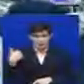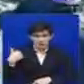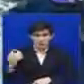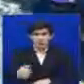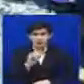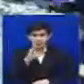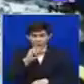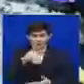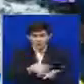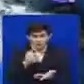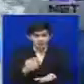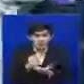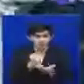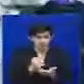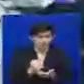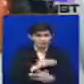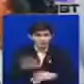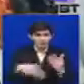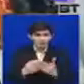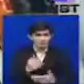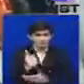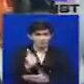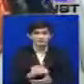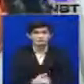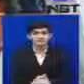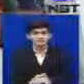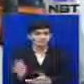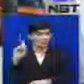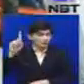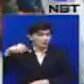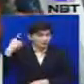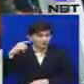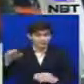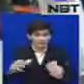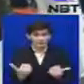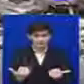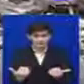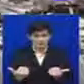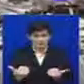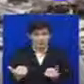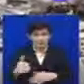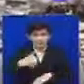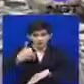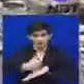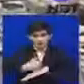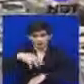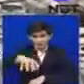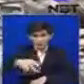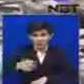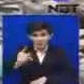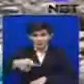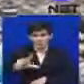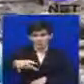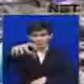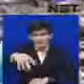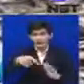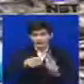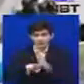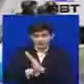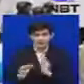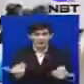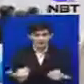ามารถแจ้งได้ที่ศูนย์ดำรงธรรมทุกพื้นที่นางสาวที่คำพรจารุภูมิรักษาการหัวหน้าสำนักงานป้องกันและบรรเทาสาธารณภัยจังหวัดตรา